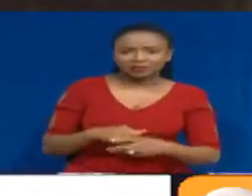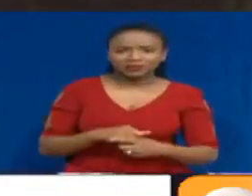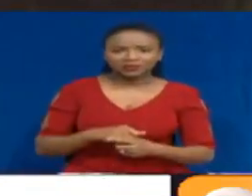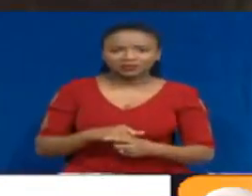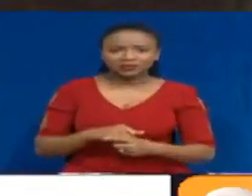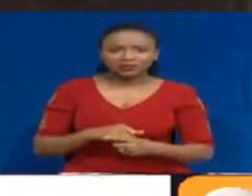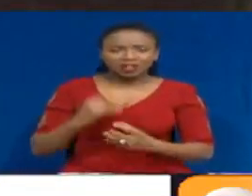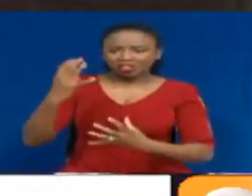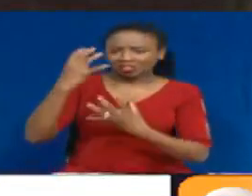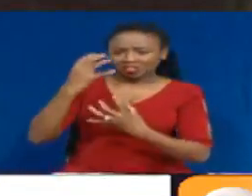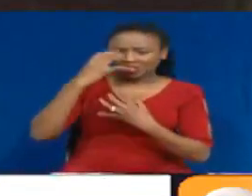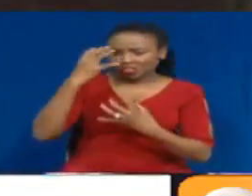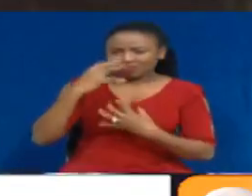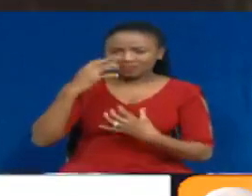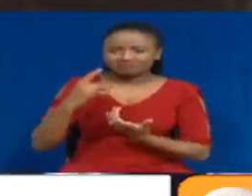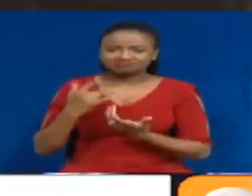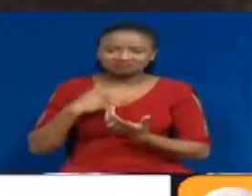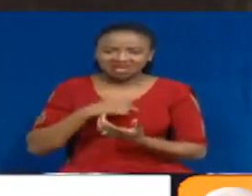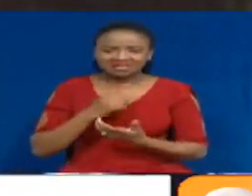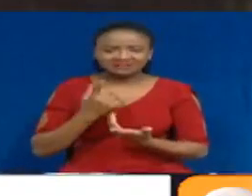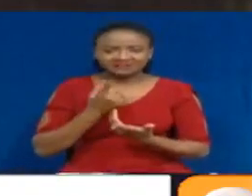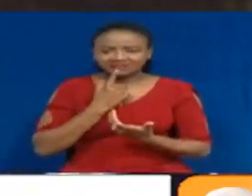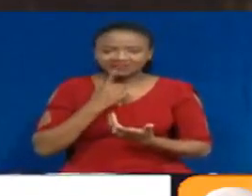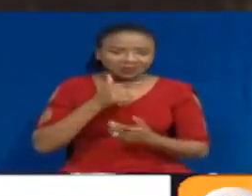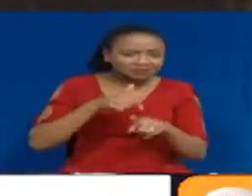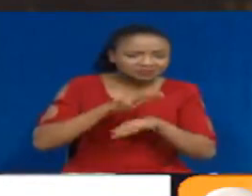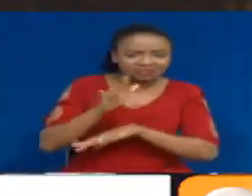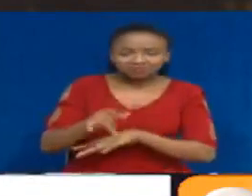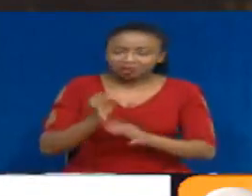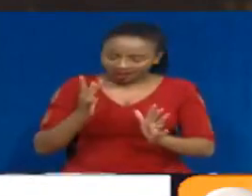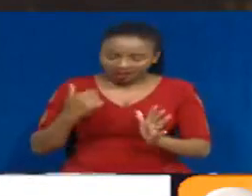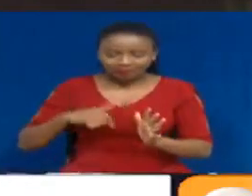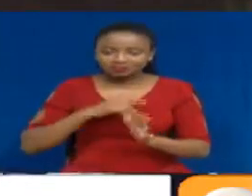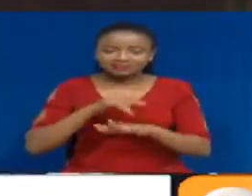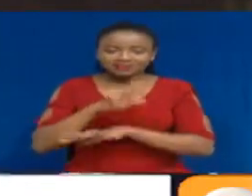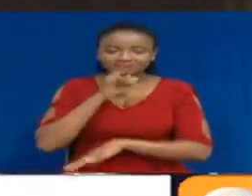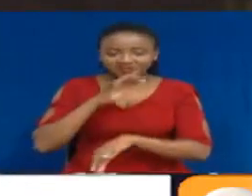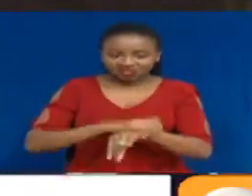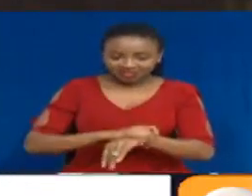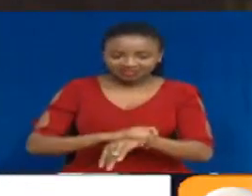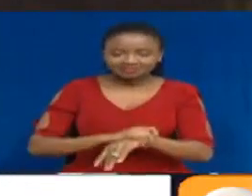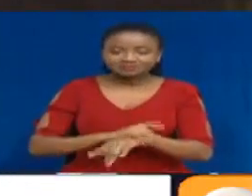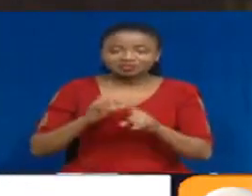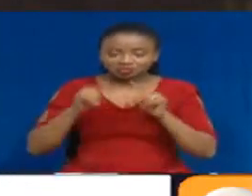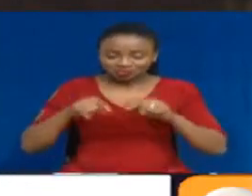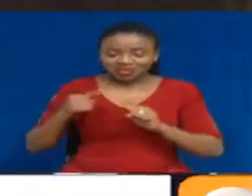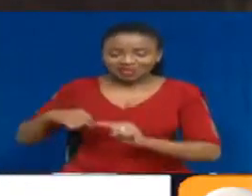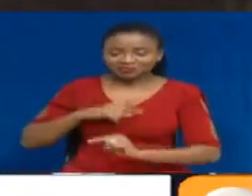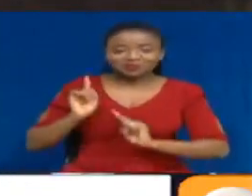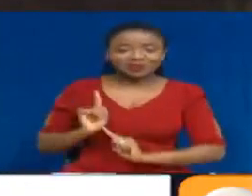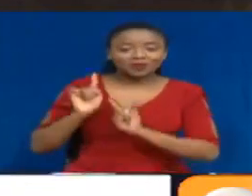hakuna mtu alitutumwa, tulikuwa tumetumwa. Nataka kuambia wale walisema, tulikuwa tumetumwa. Na leo tumekuja